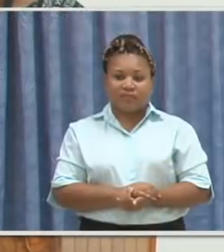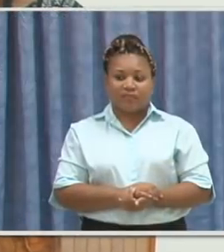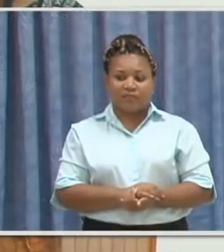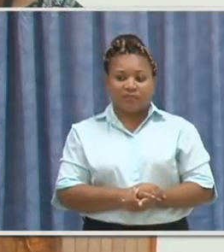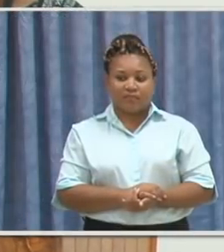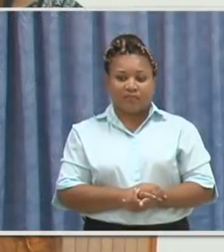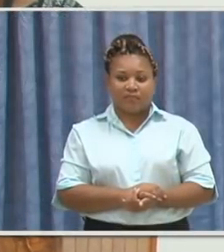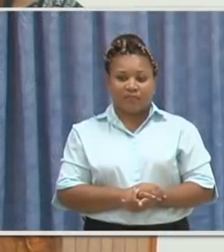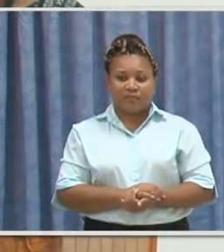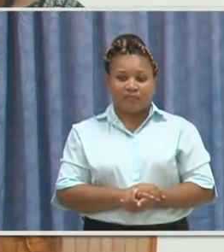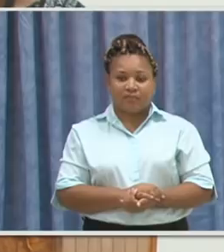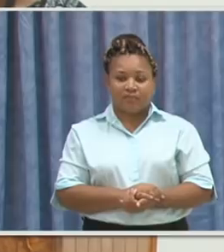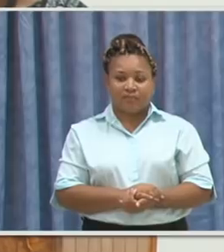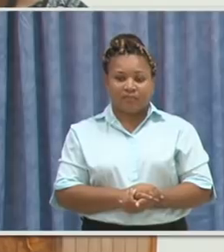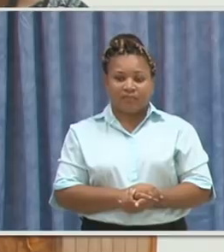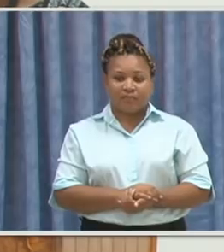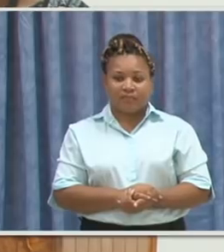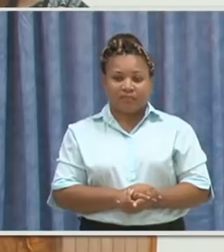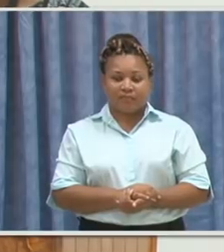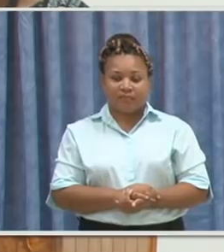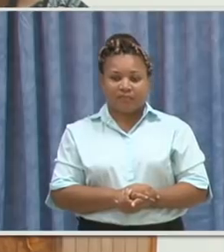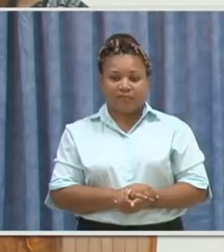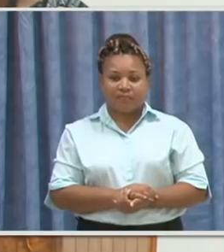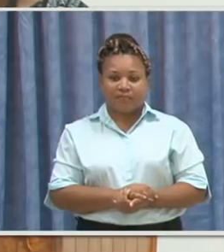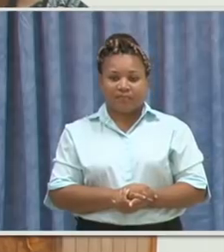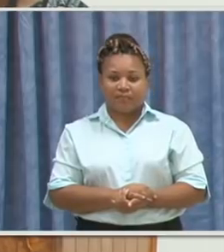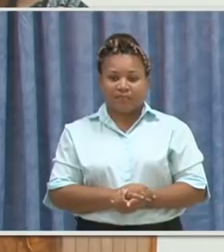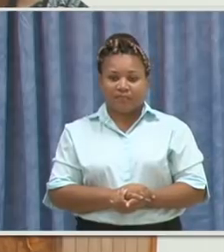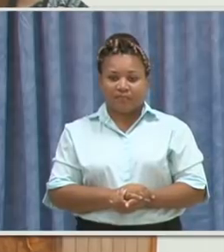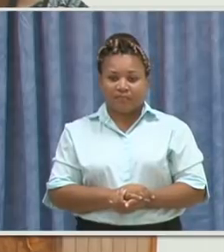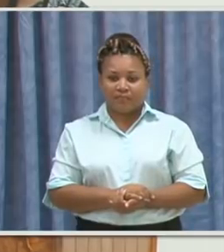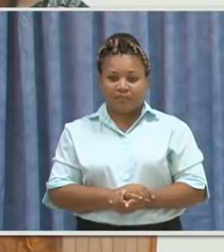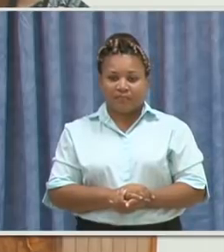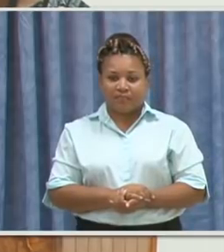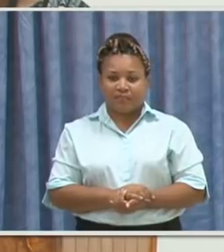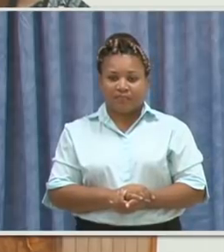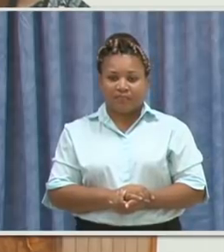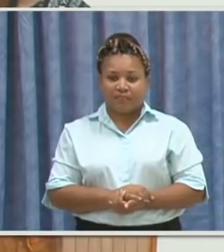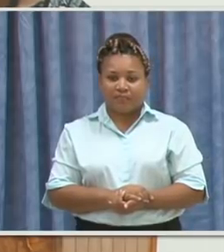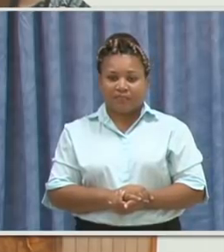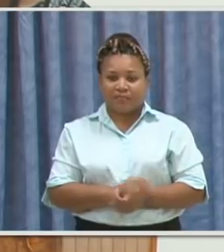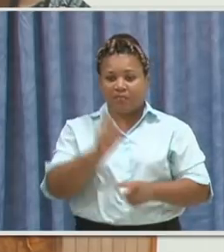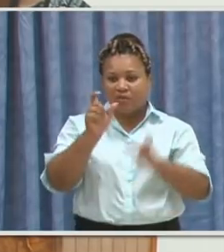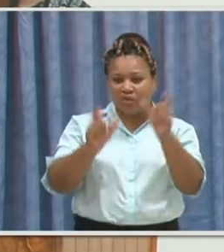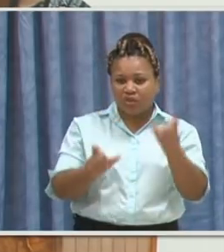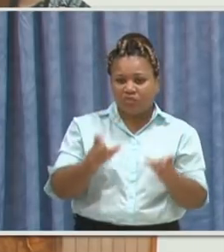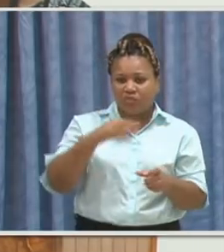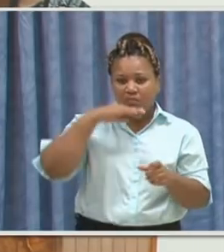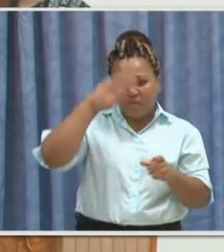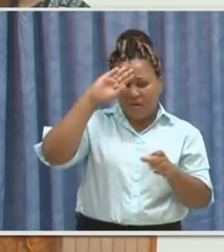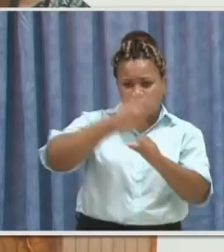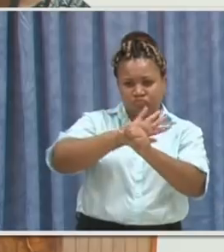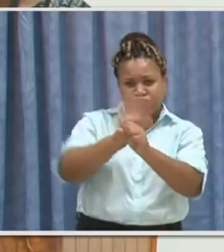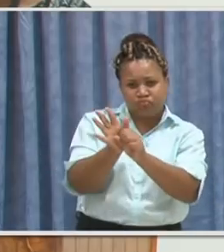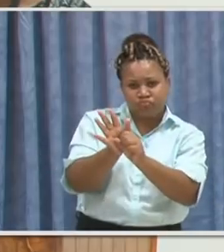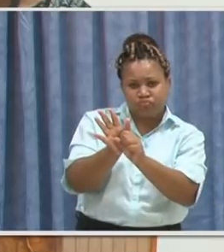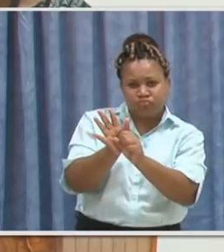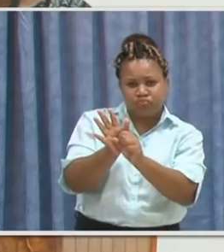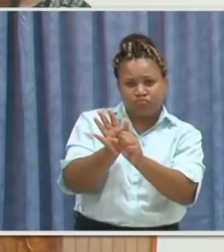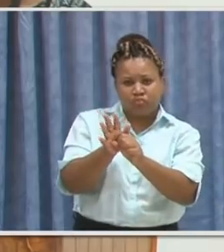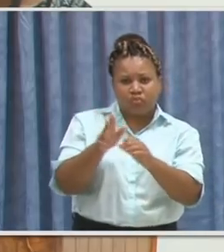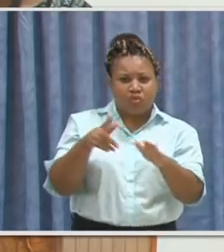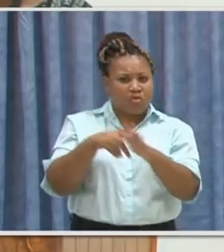nous avons patients pour continuer to recover from Sadiris. Nous tiens à nous, au commencement de la